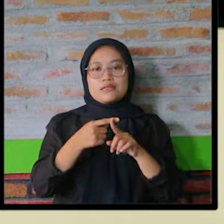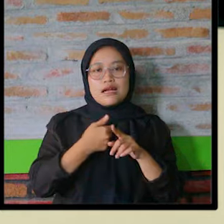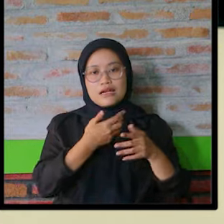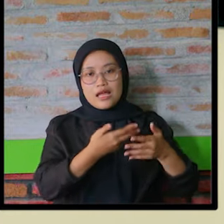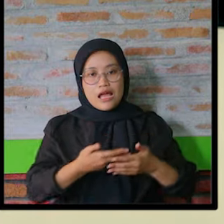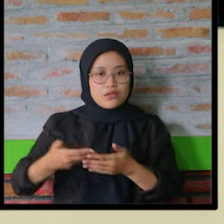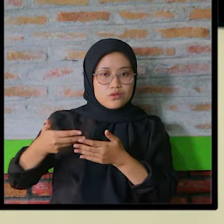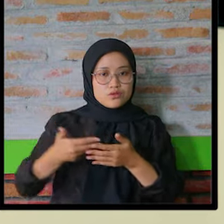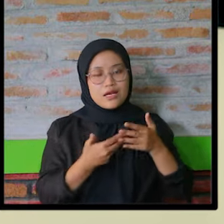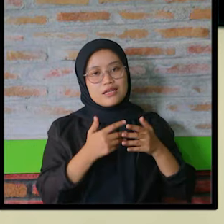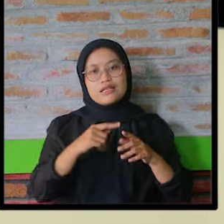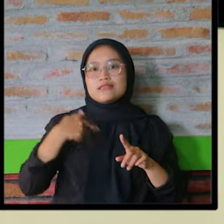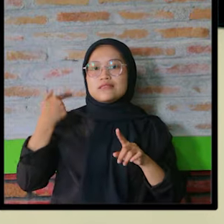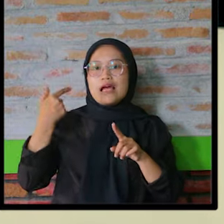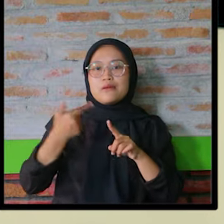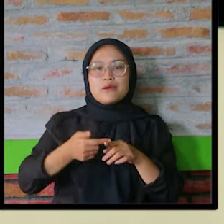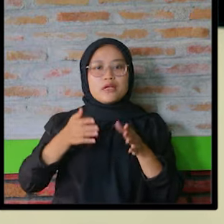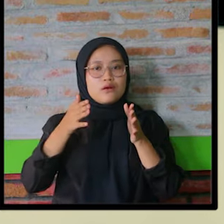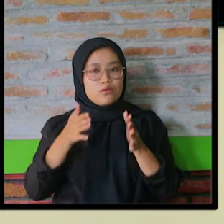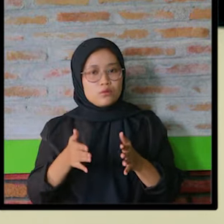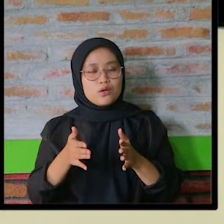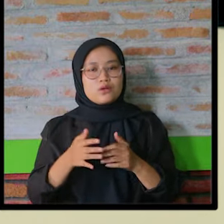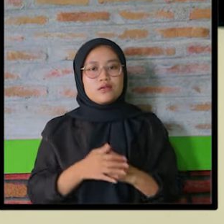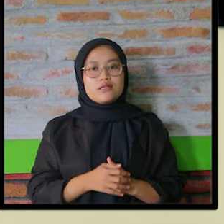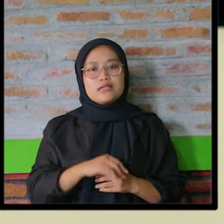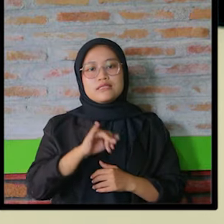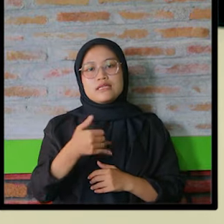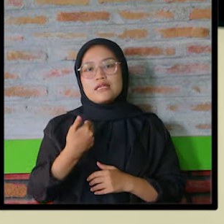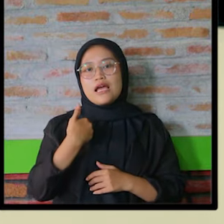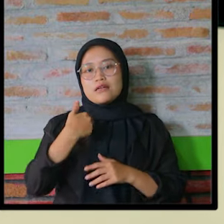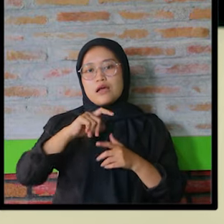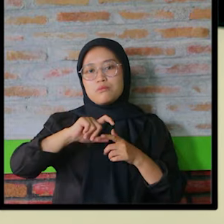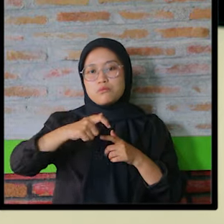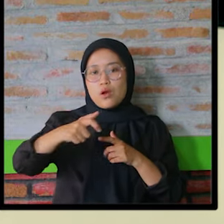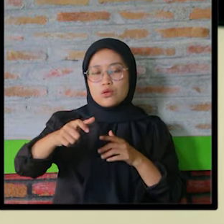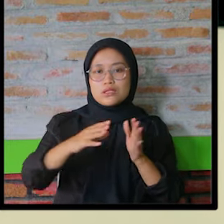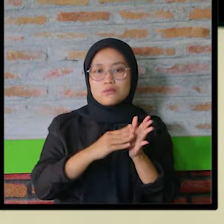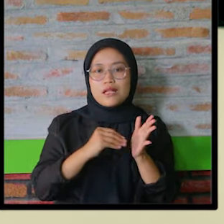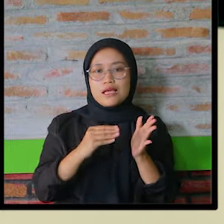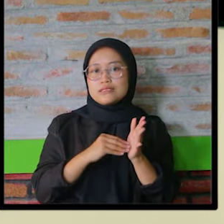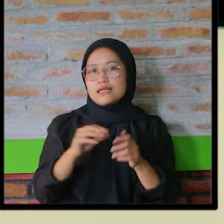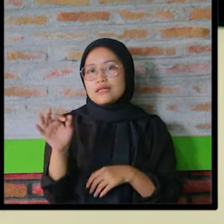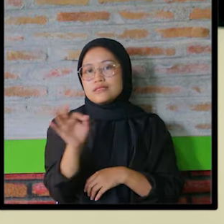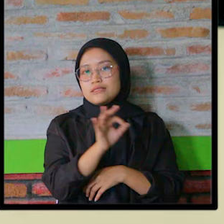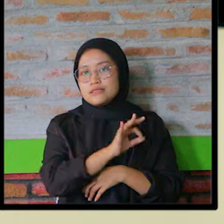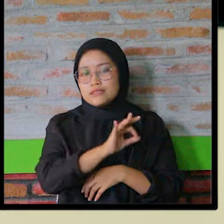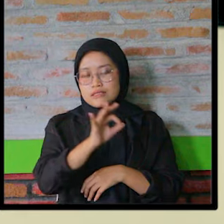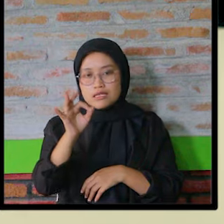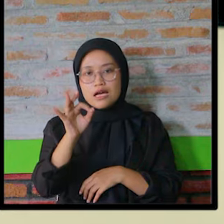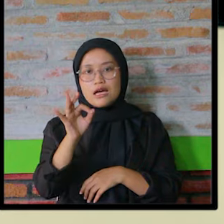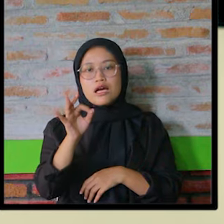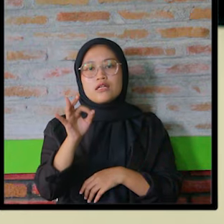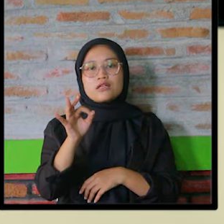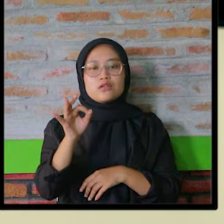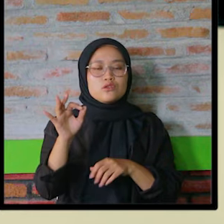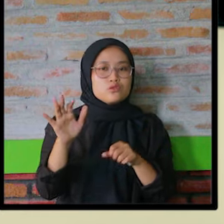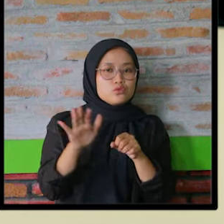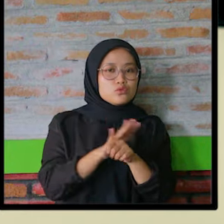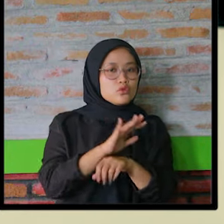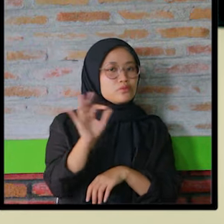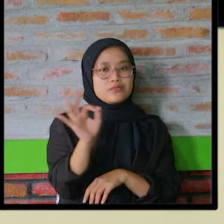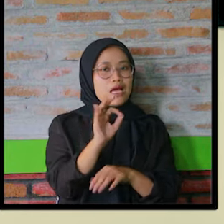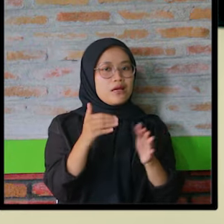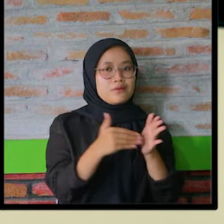sampai besok ke liang lahat itu kan ada proses belajar jadi jangan stakck jangan merasa cukup e